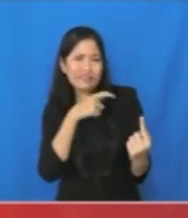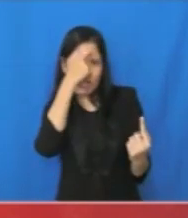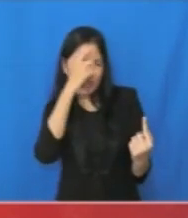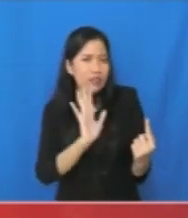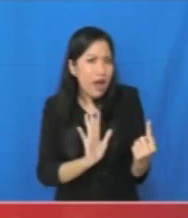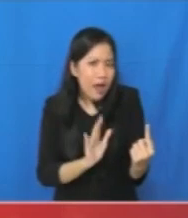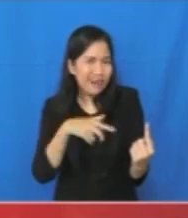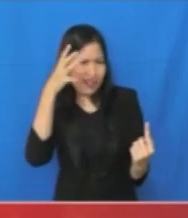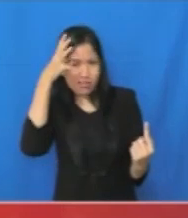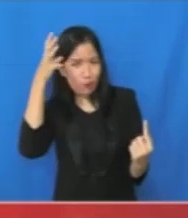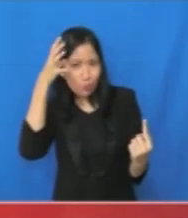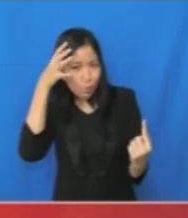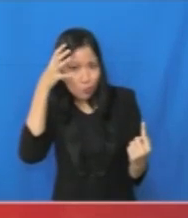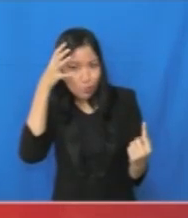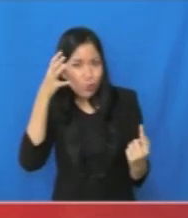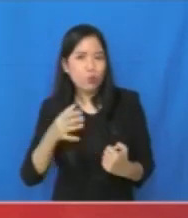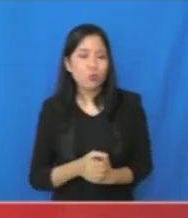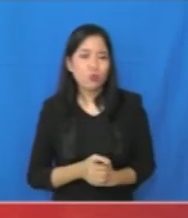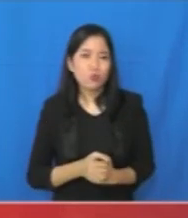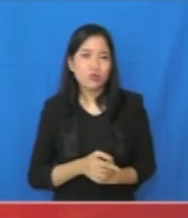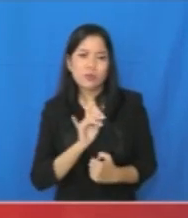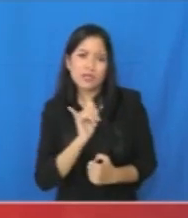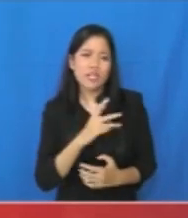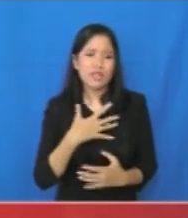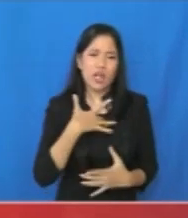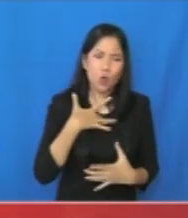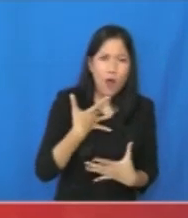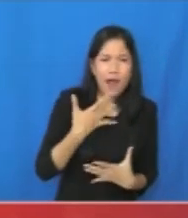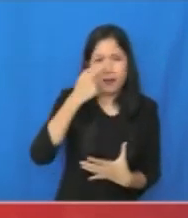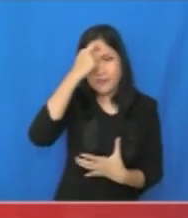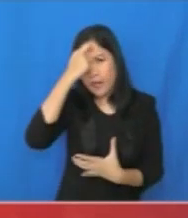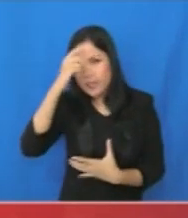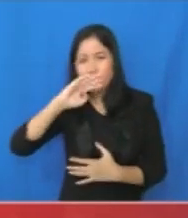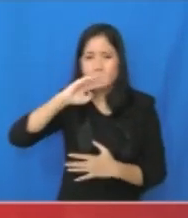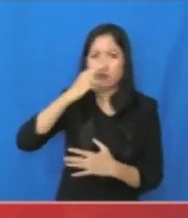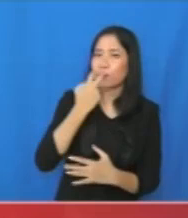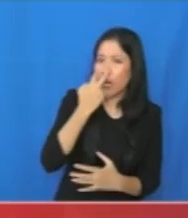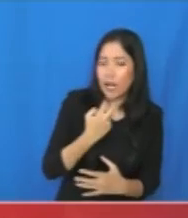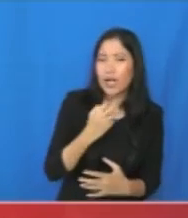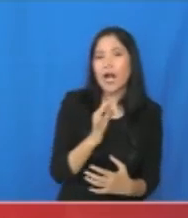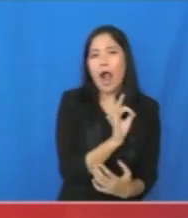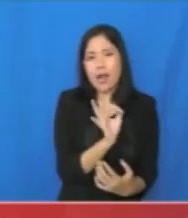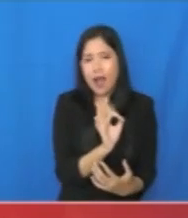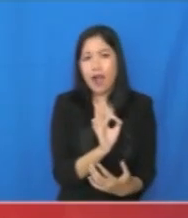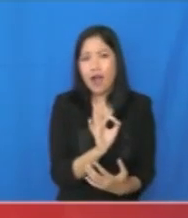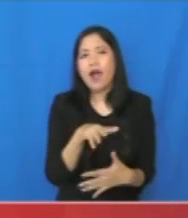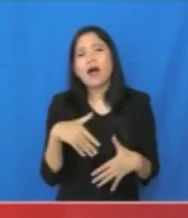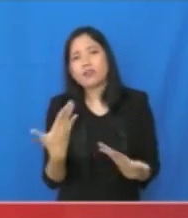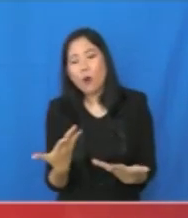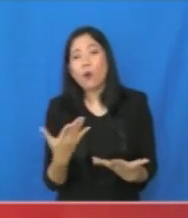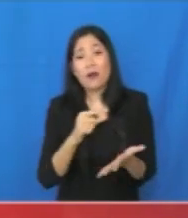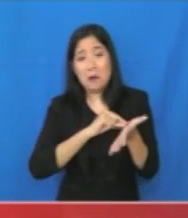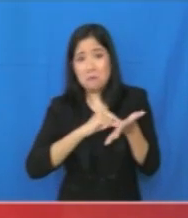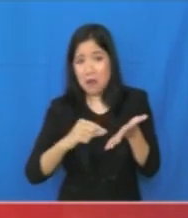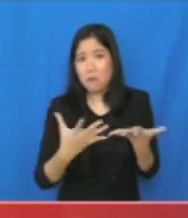menderita covert 19 tanpa keluhan Hai tanpa gejala atau yang kita sebut